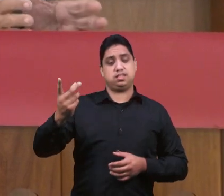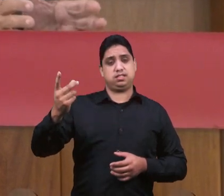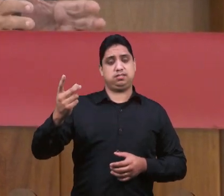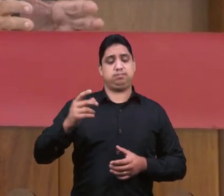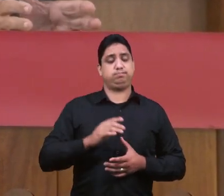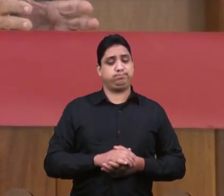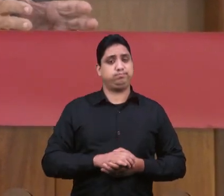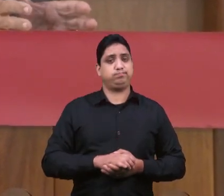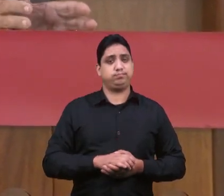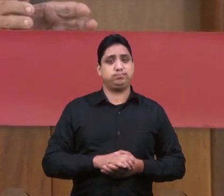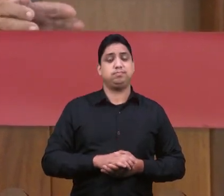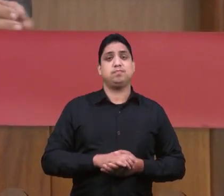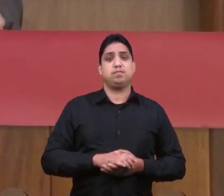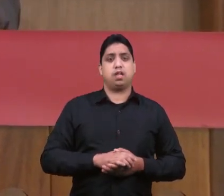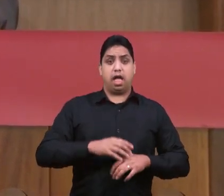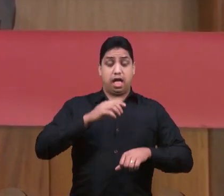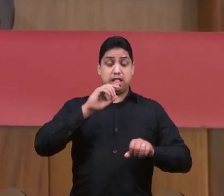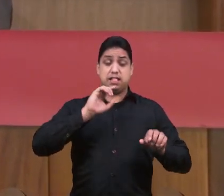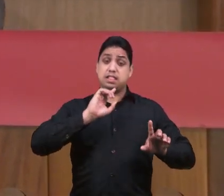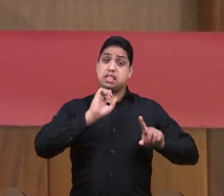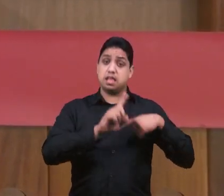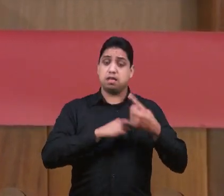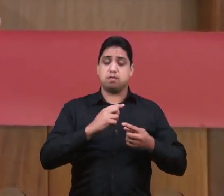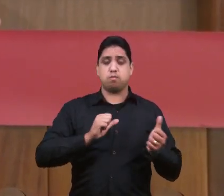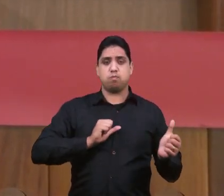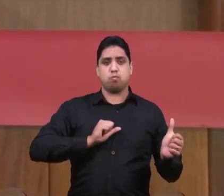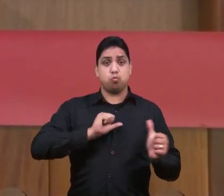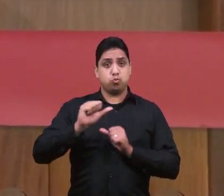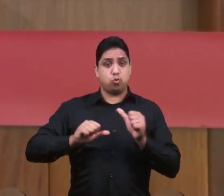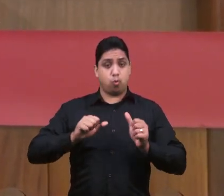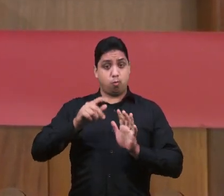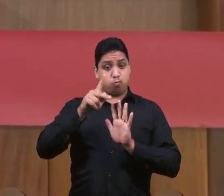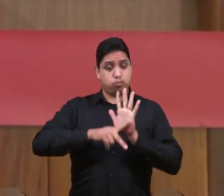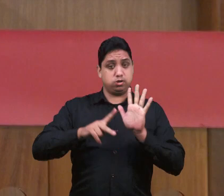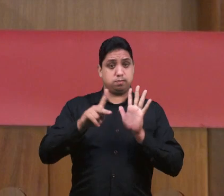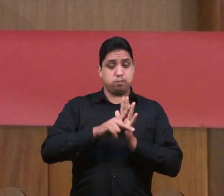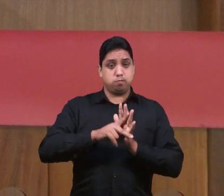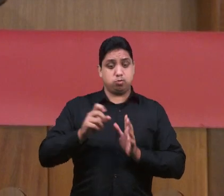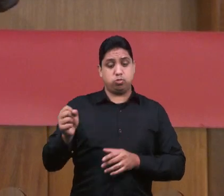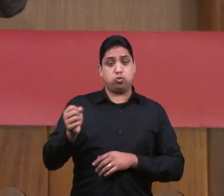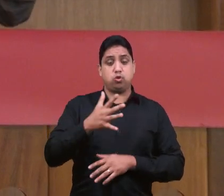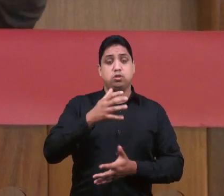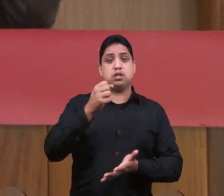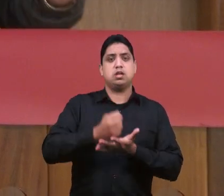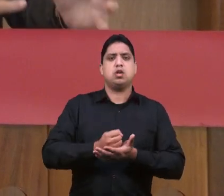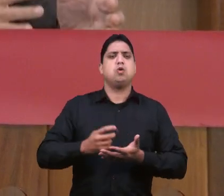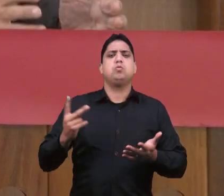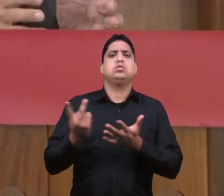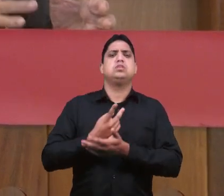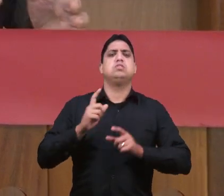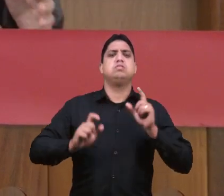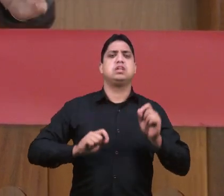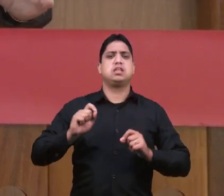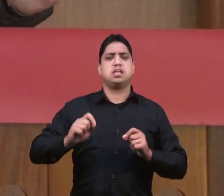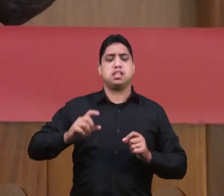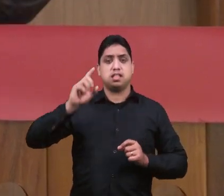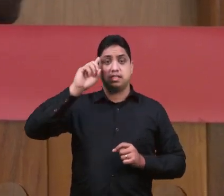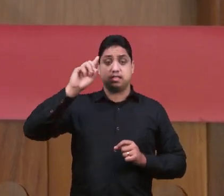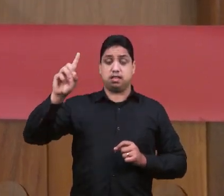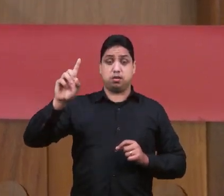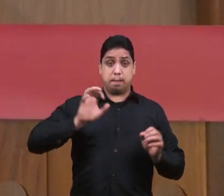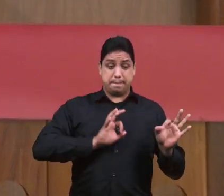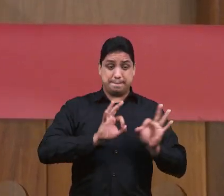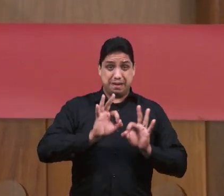Dieu. Quand le projet du Nouveau Testament est venu, qu'est-ce que Dieu a fait? Il a préparé